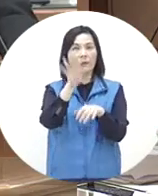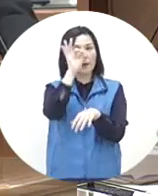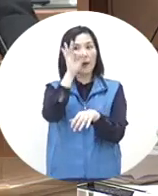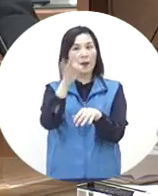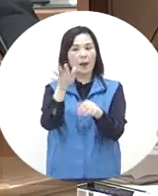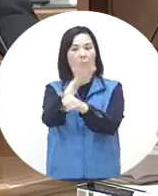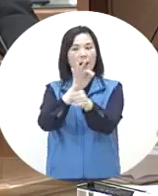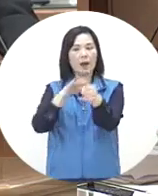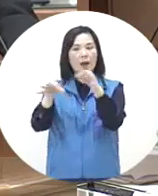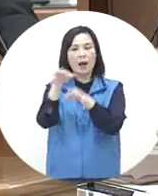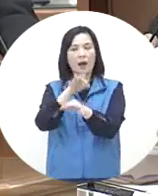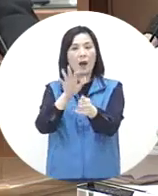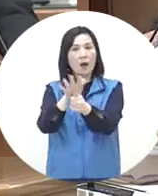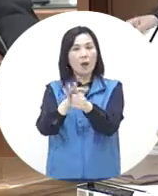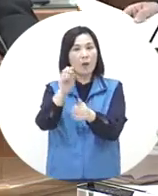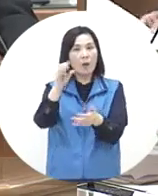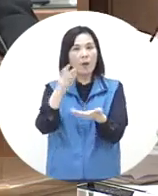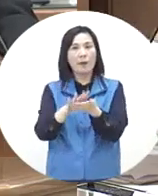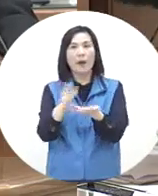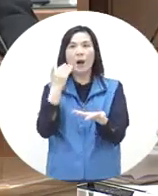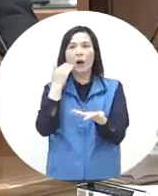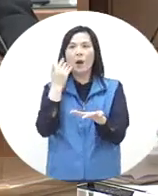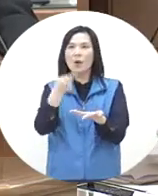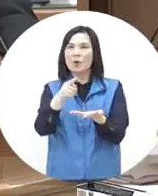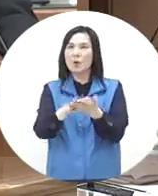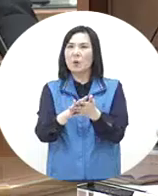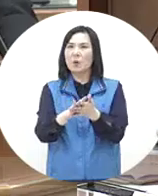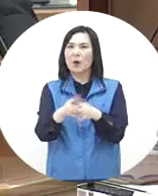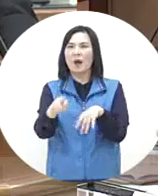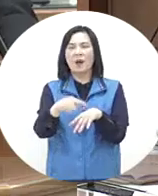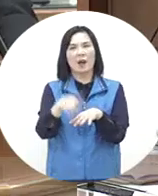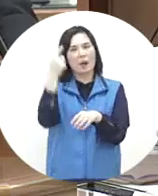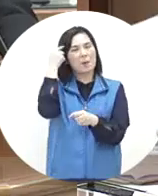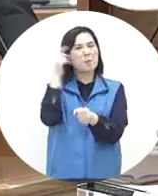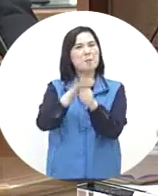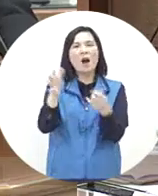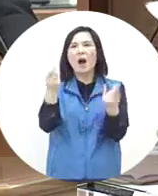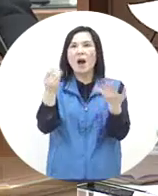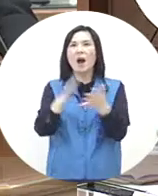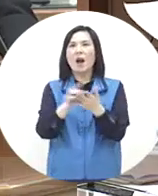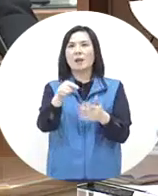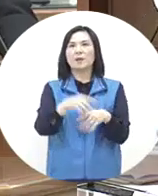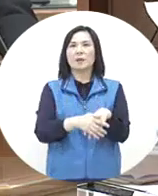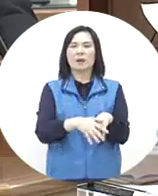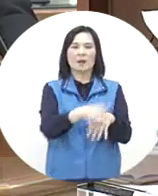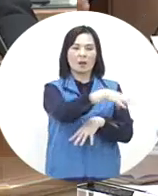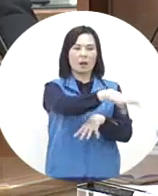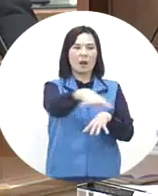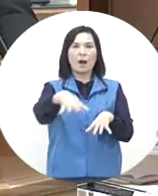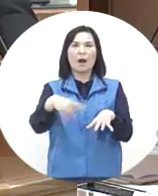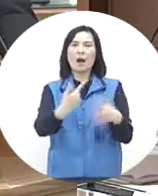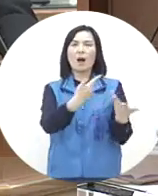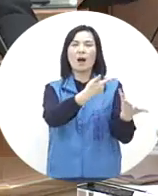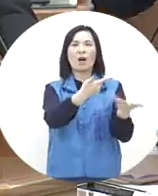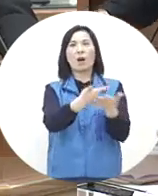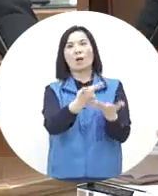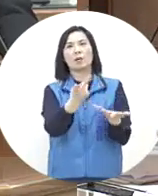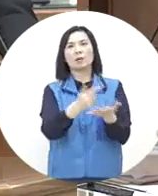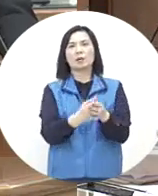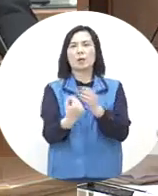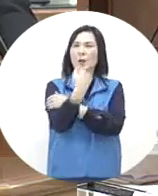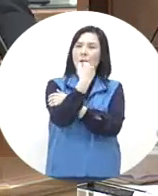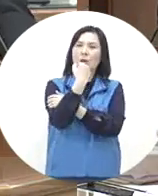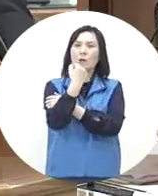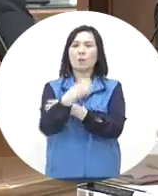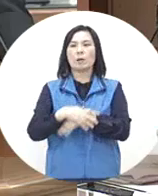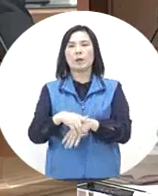想，因为大家这个月拼到咧，啊，咱新北市搁伫等，搁伫摸彩的期间，啊，都还未创造在地经